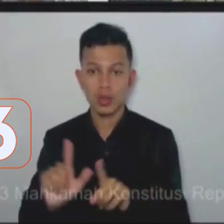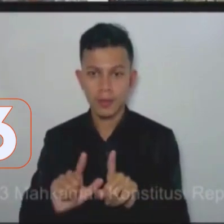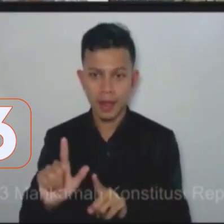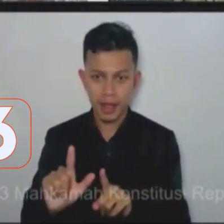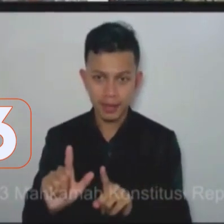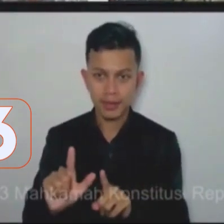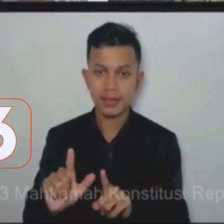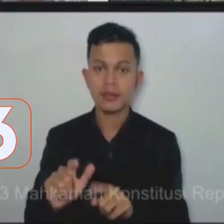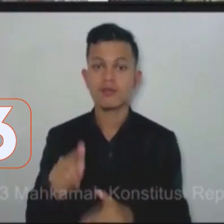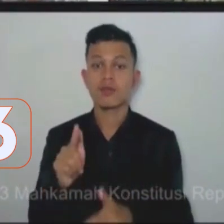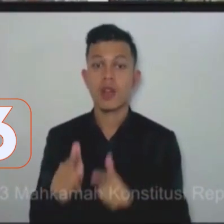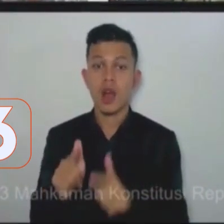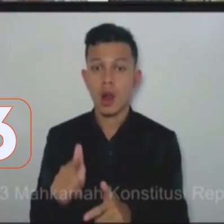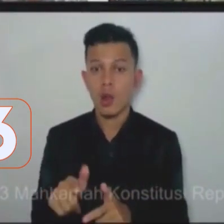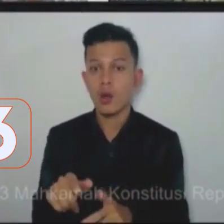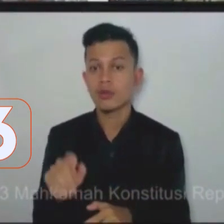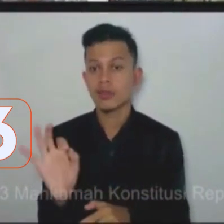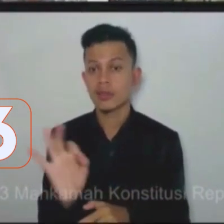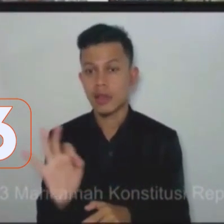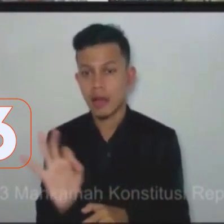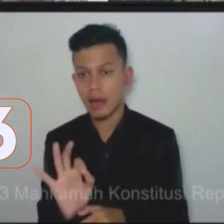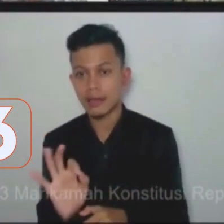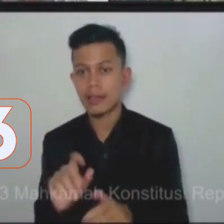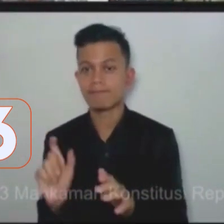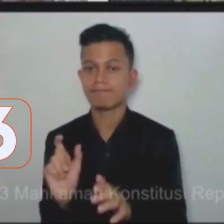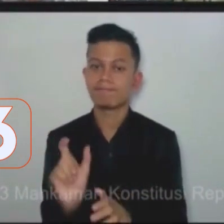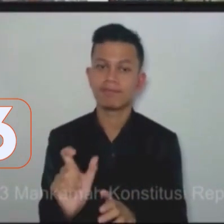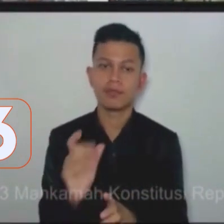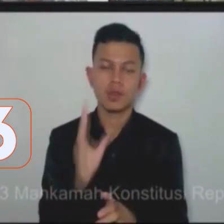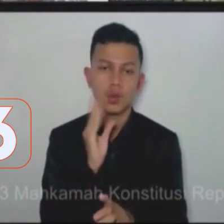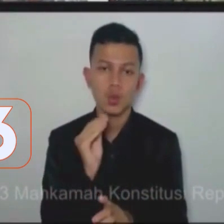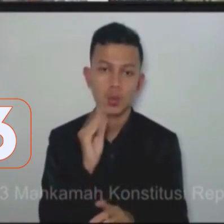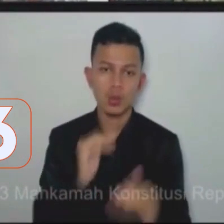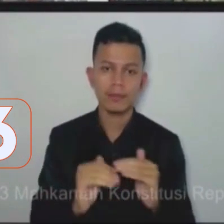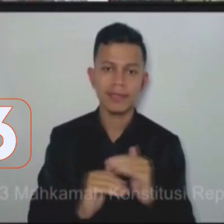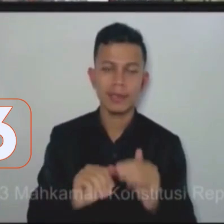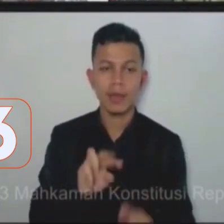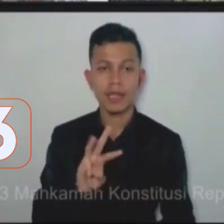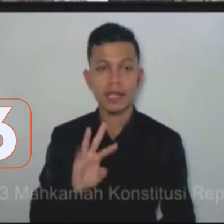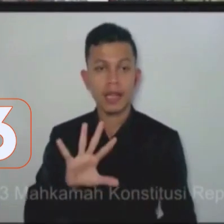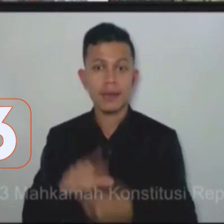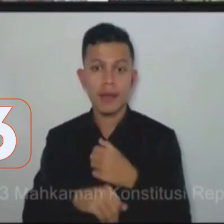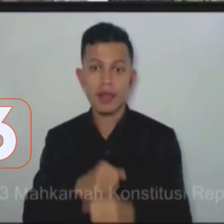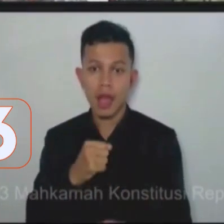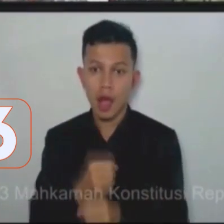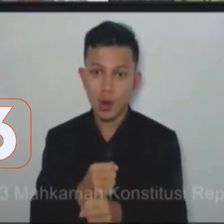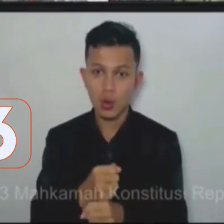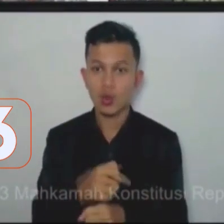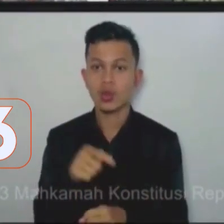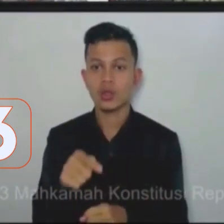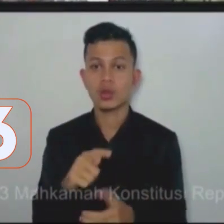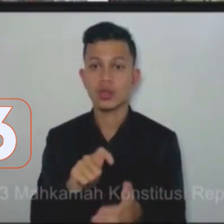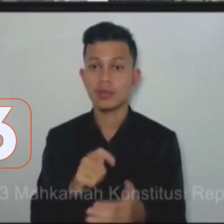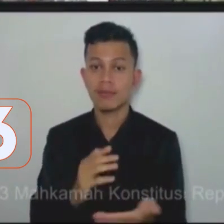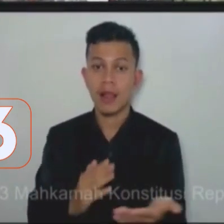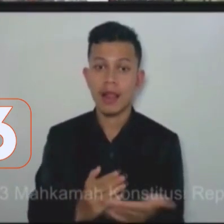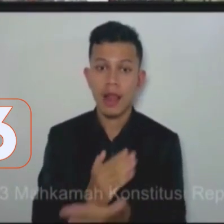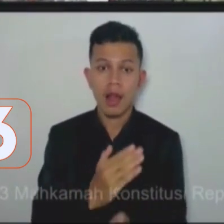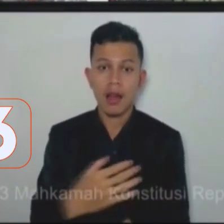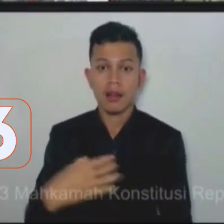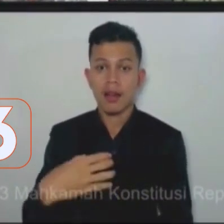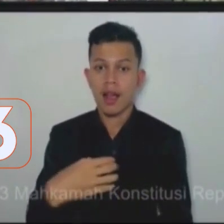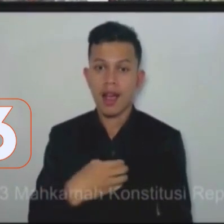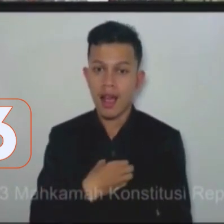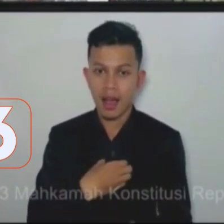2017 sepanjang tidak dimaknai berusia sekurang-kurangnya 35 tahun telah ternyata tidak melanggar hak atas